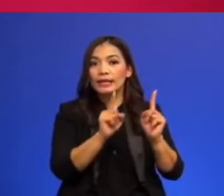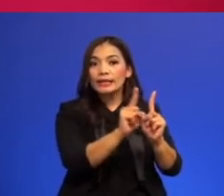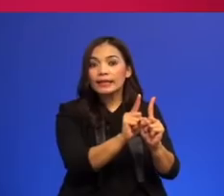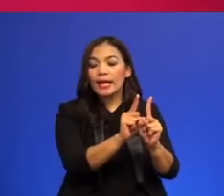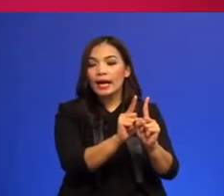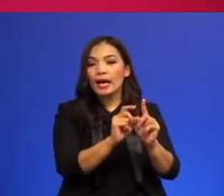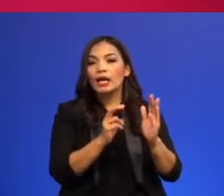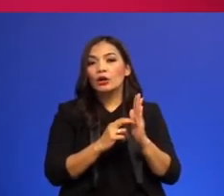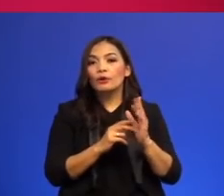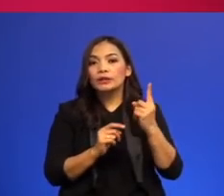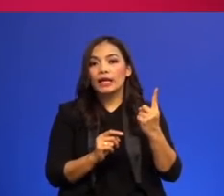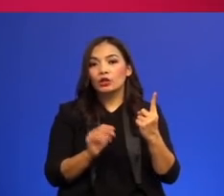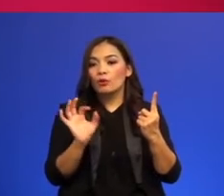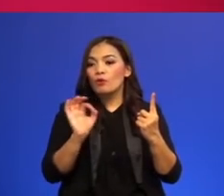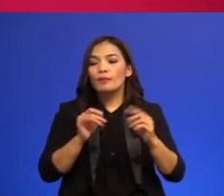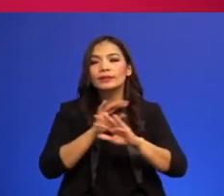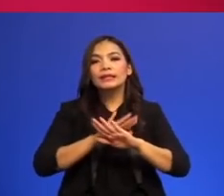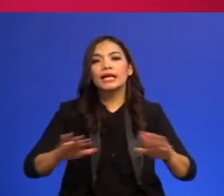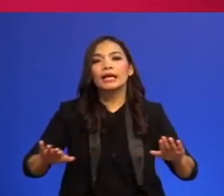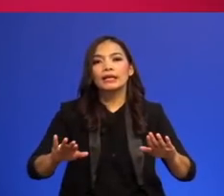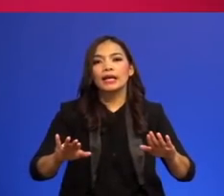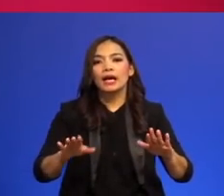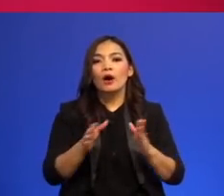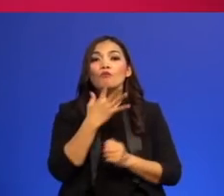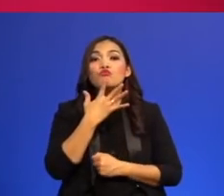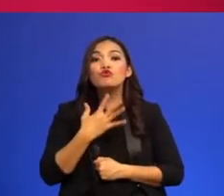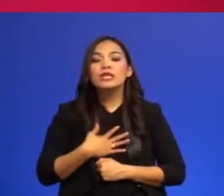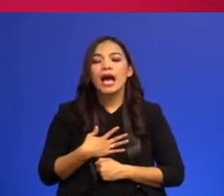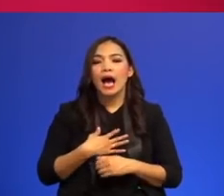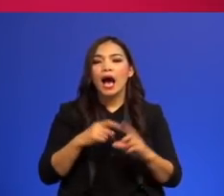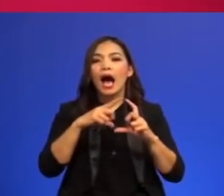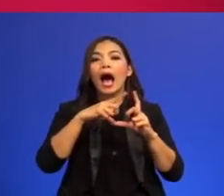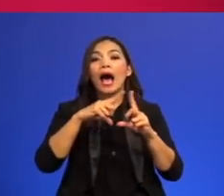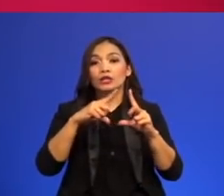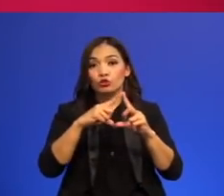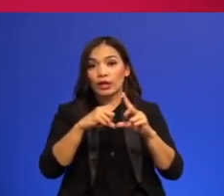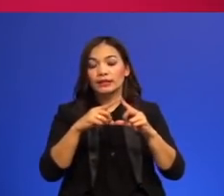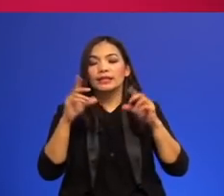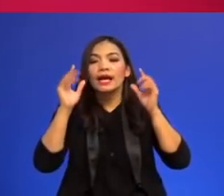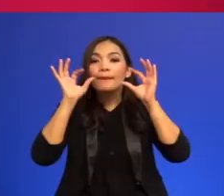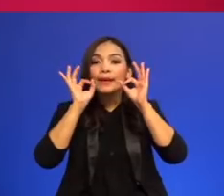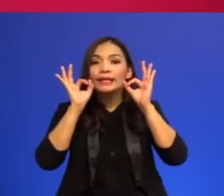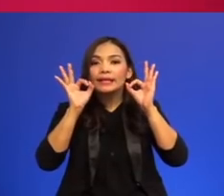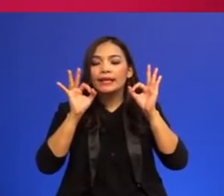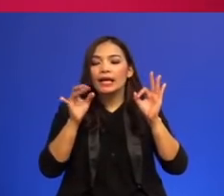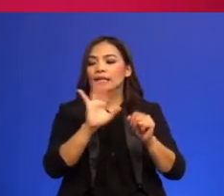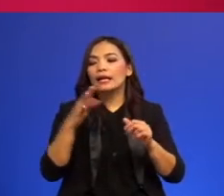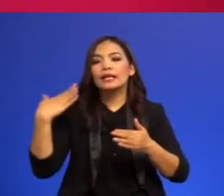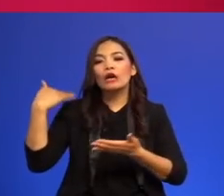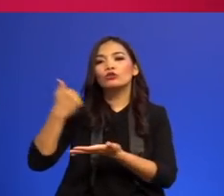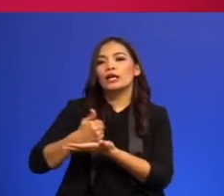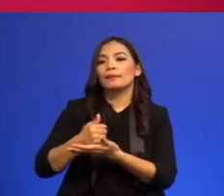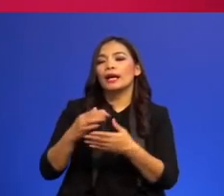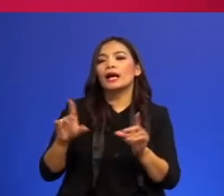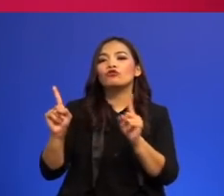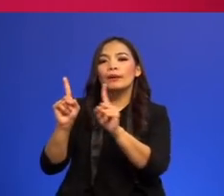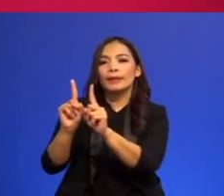belum selesai asuransi pendidikan. Sehingga gak jadi beban bagi anak yang sudah